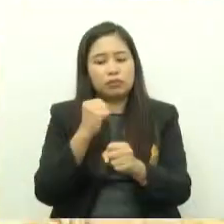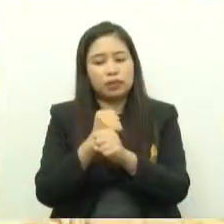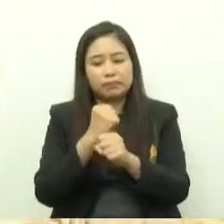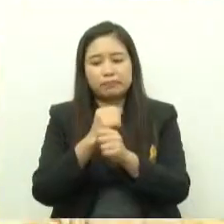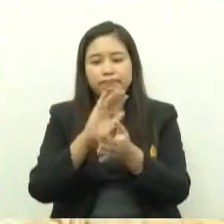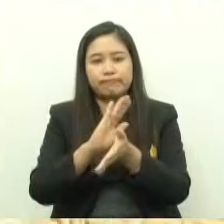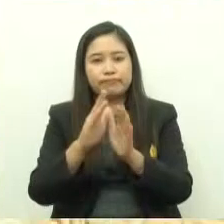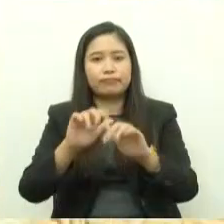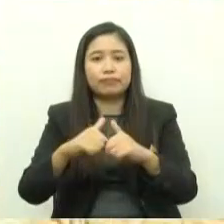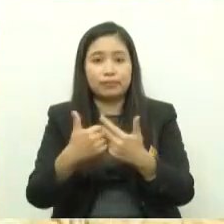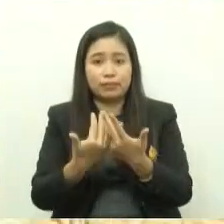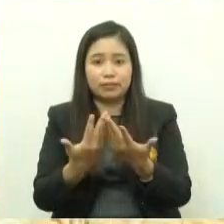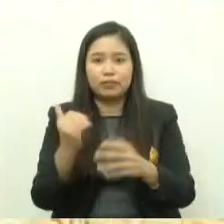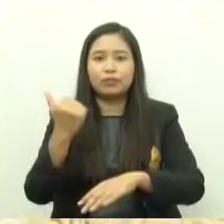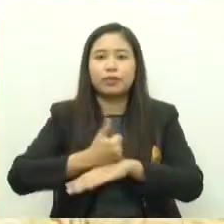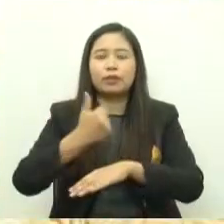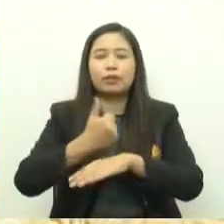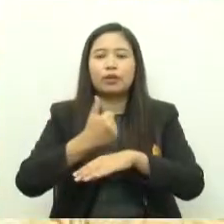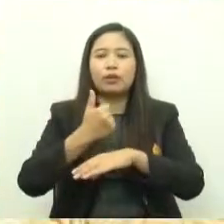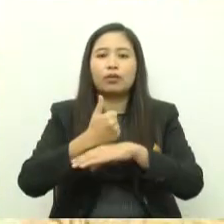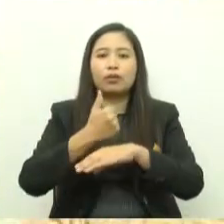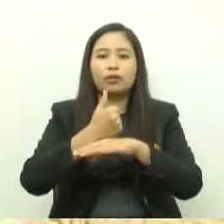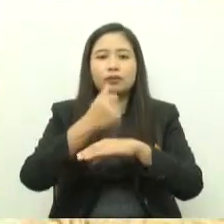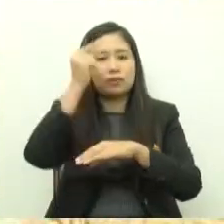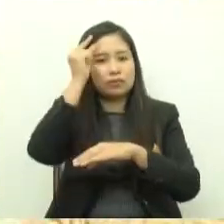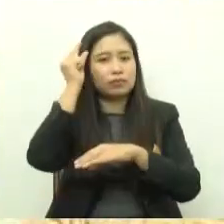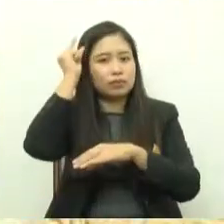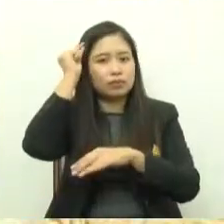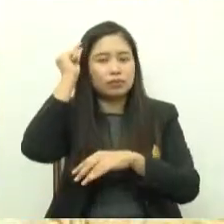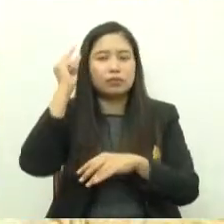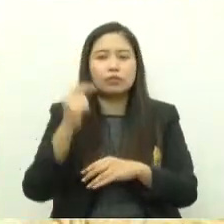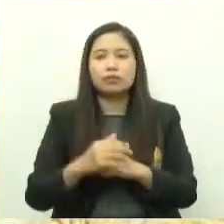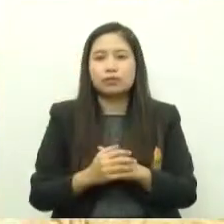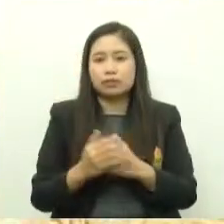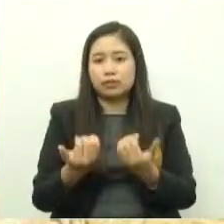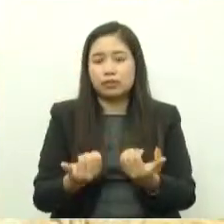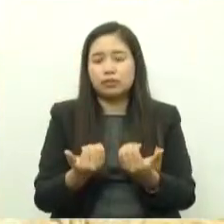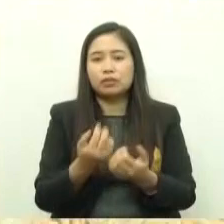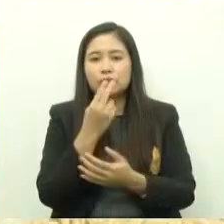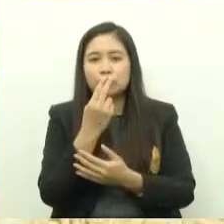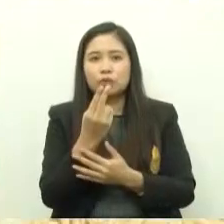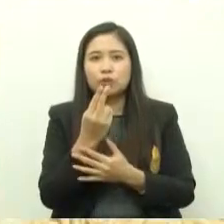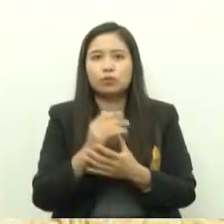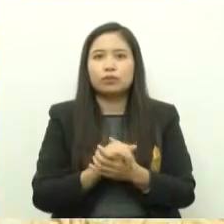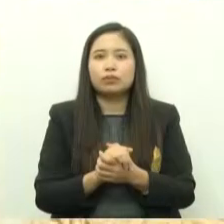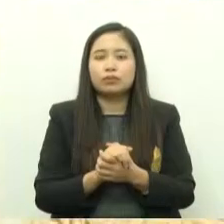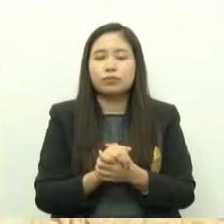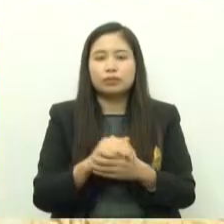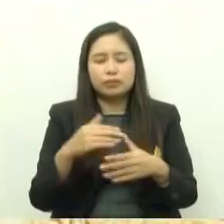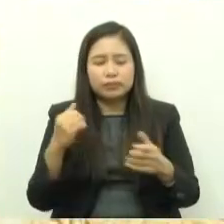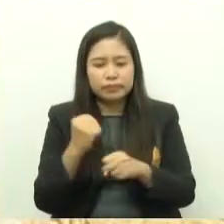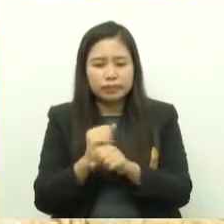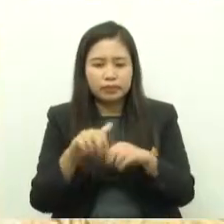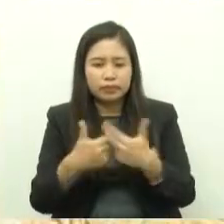ผภัทริพันน้อยครับท่านผู้อำนวยการสำนักบริหารงานการศึกษาพิเศษอยู่กับเราท่านจะได้มาสื่อสารว่าเราจะขับเคลื่อนงานการ